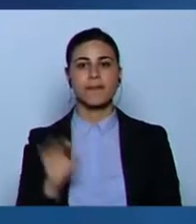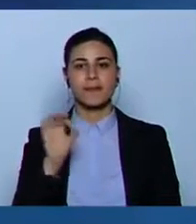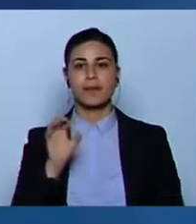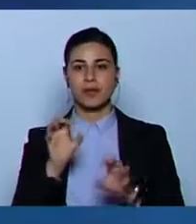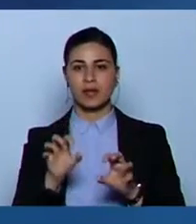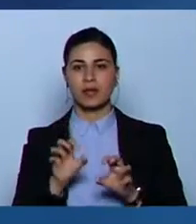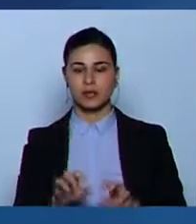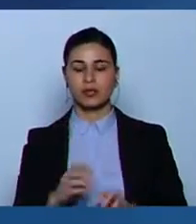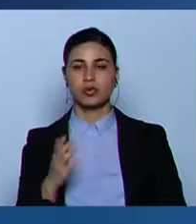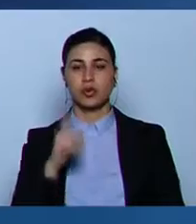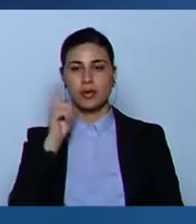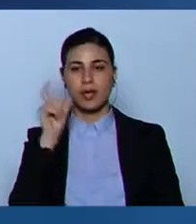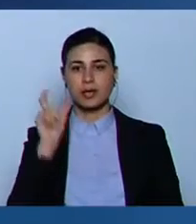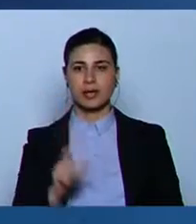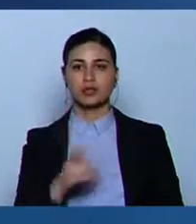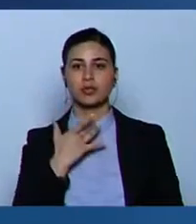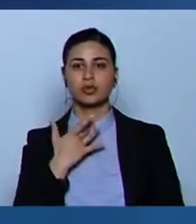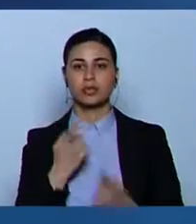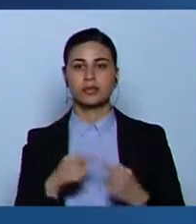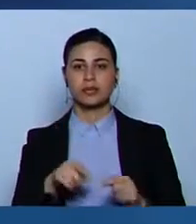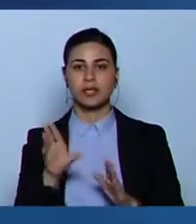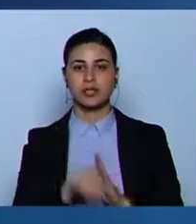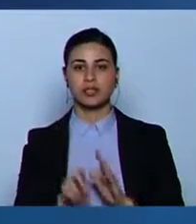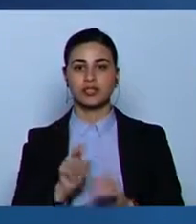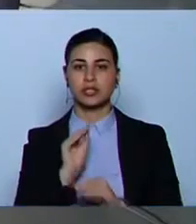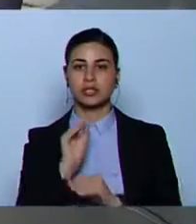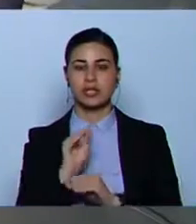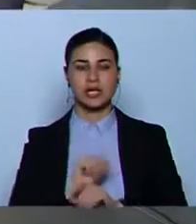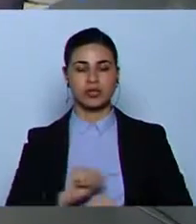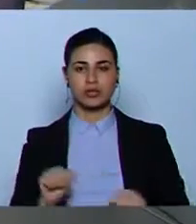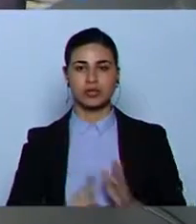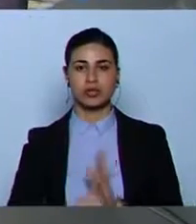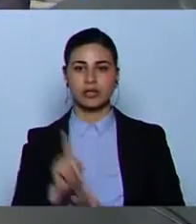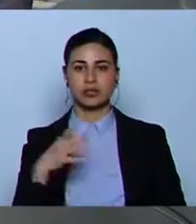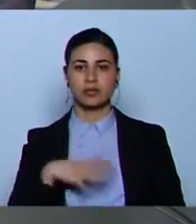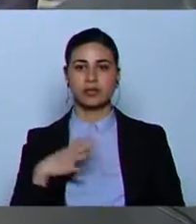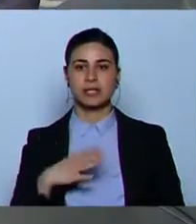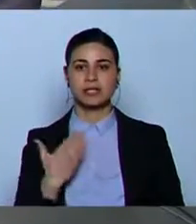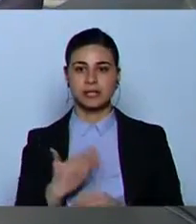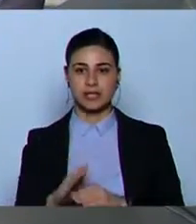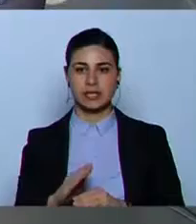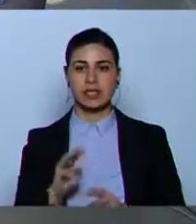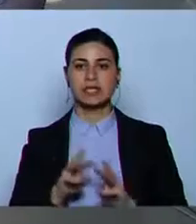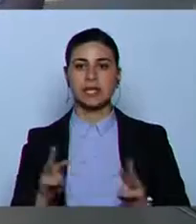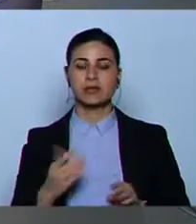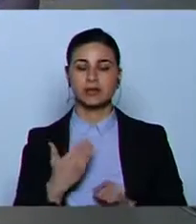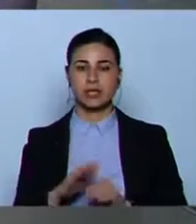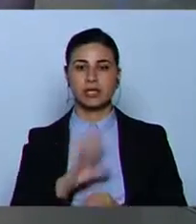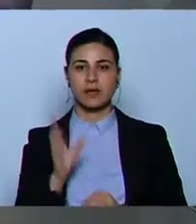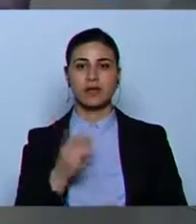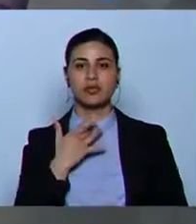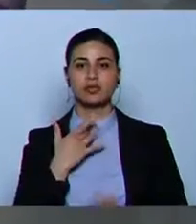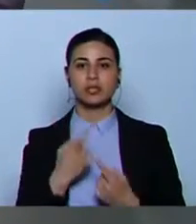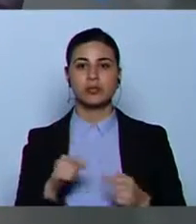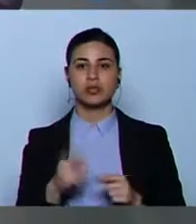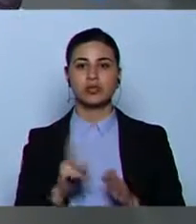კანონი, რომ კაც მუნიციპალიტეტში კარიერული ზრდა არ შეუძლია დაიწყოს თბილისის გარდა, სამინისტროს გარდა, ყველა